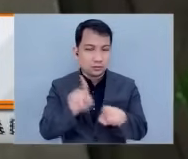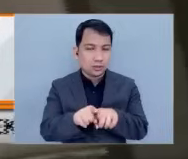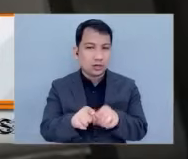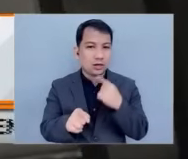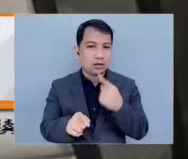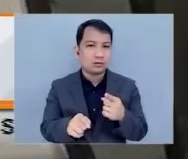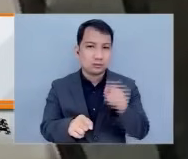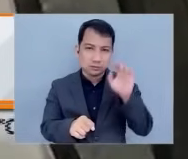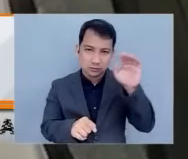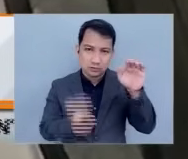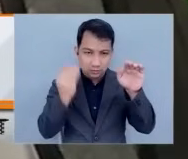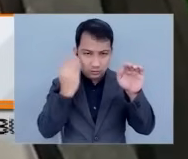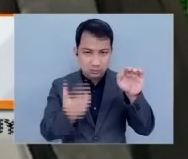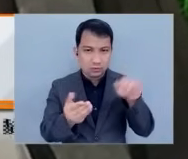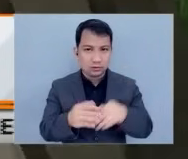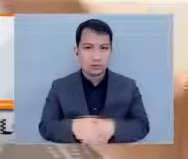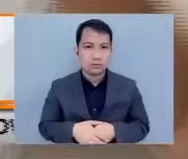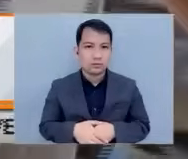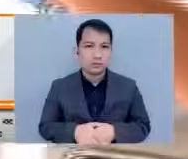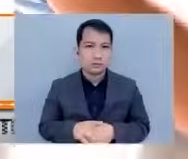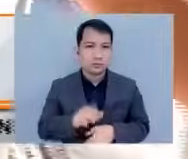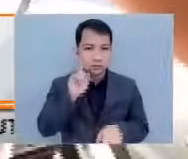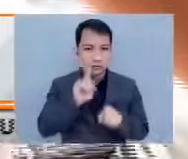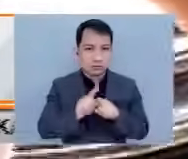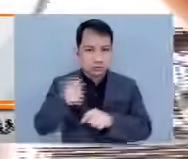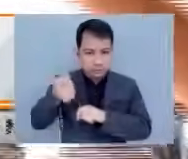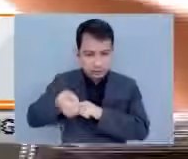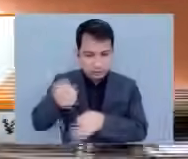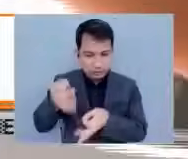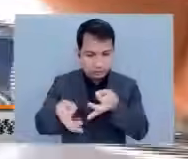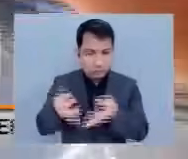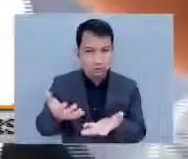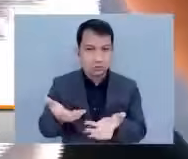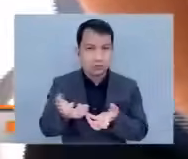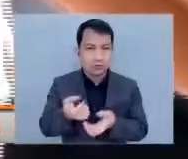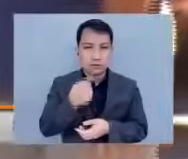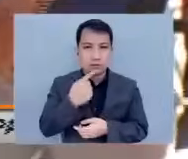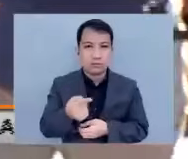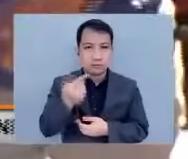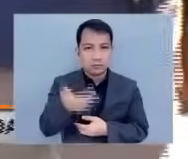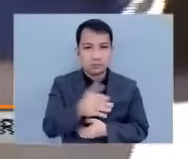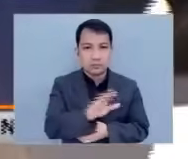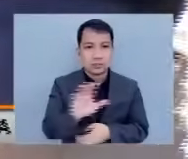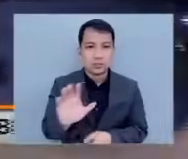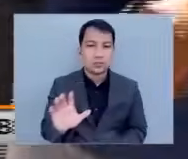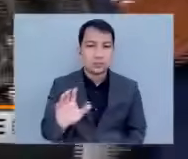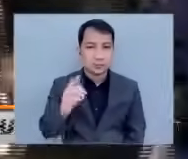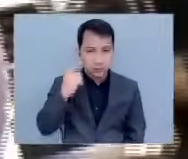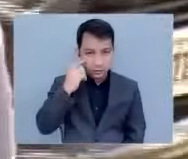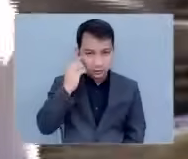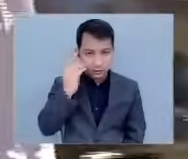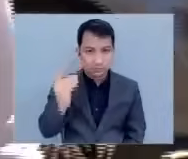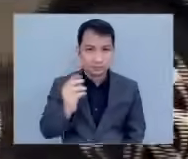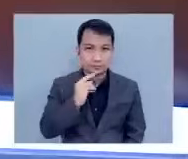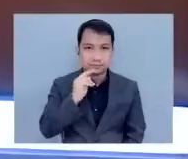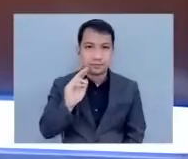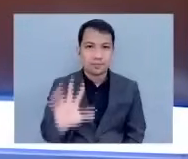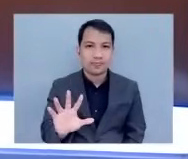niya. Sa kapatid ko, sir, hostisya lang. Nagpapalita mula sa frontline, Gary De Leon, News